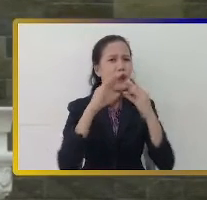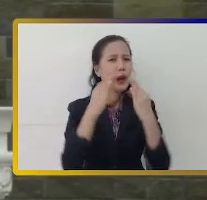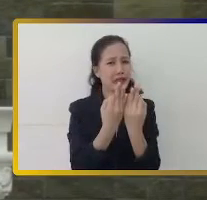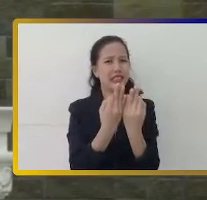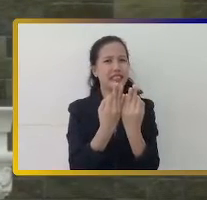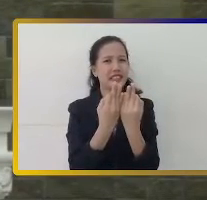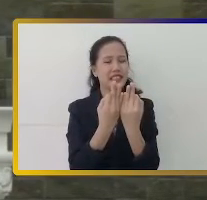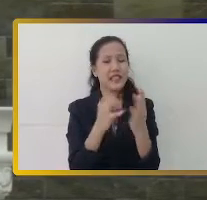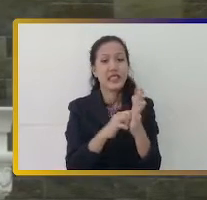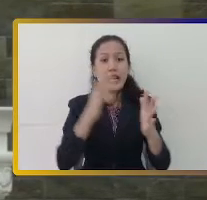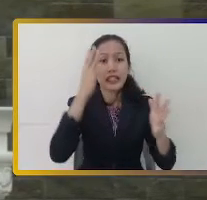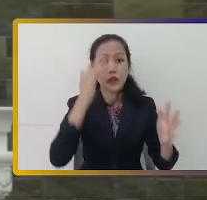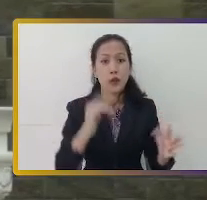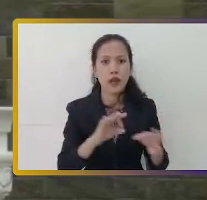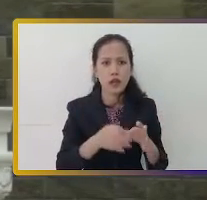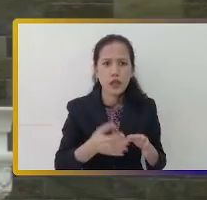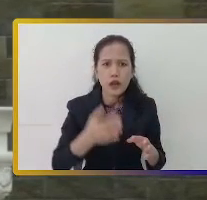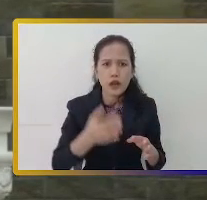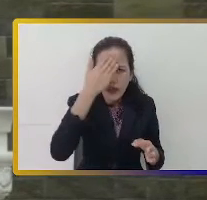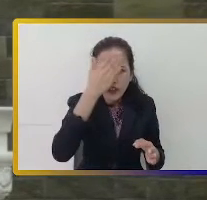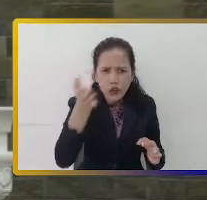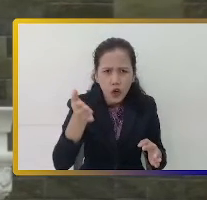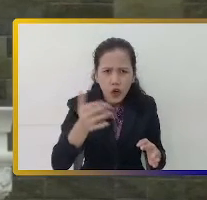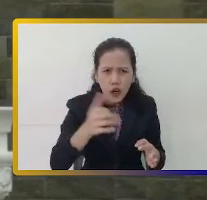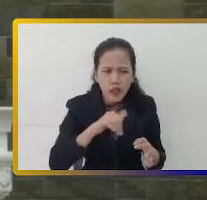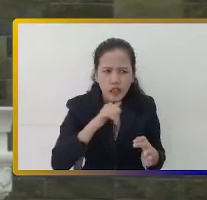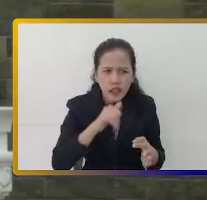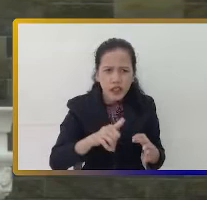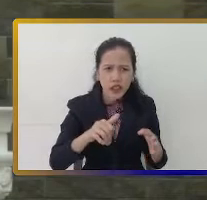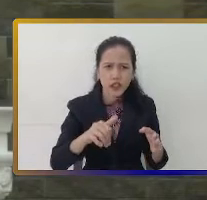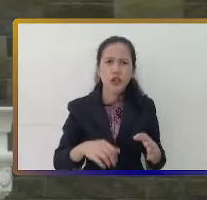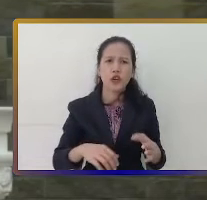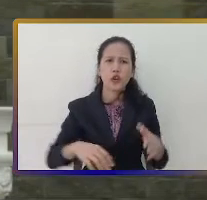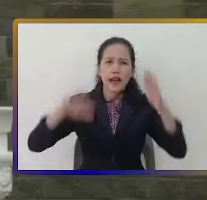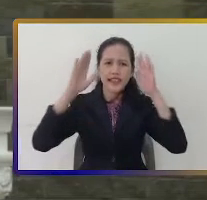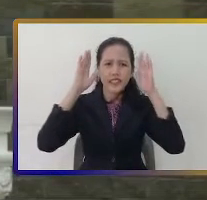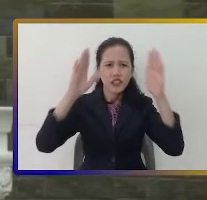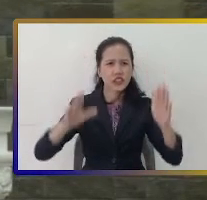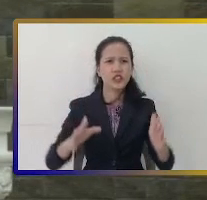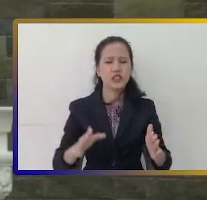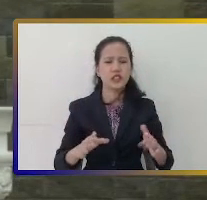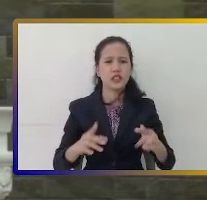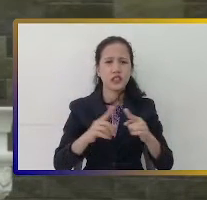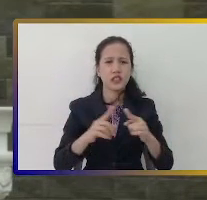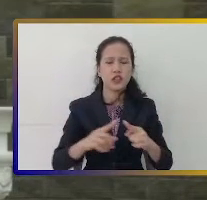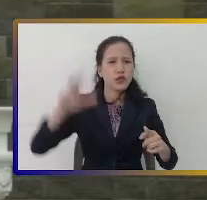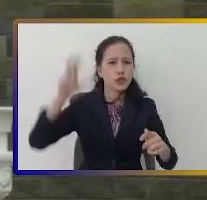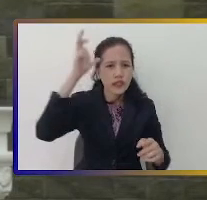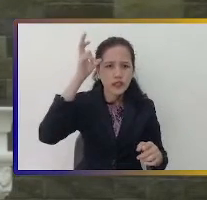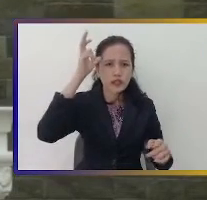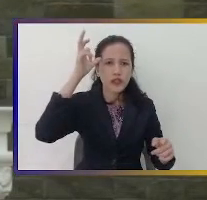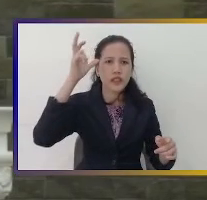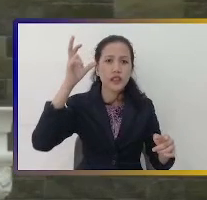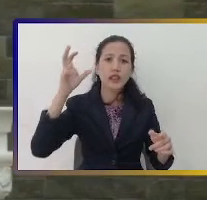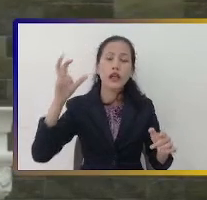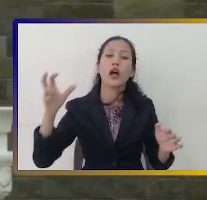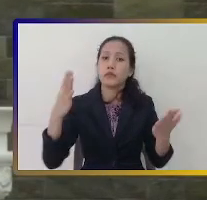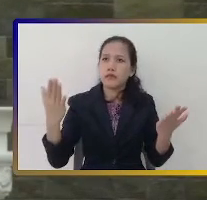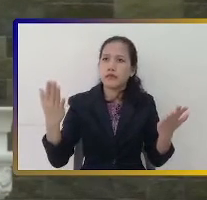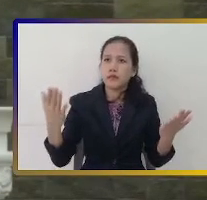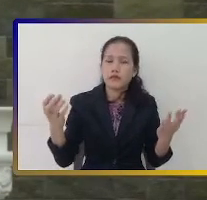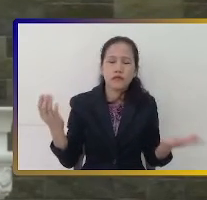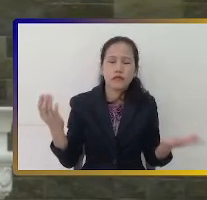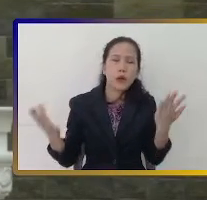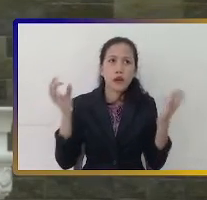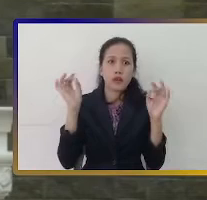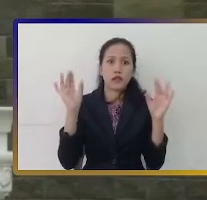That's right. Po, kaya kung hindi po tayo magiging aware sa pag-aatake ng Diablo sa buhay po natin, all of a sudden, kapatid, makakabilan na po tayo ngayon doon